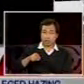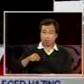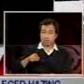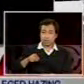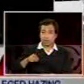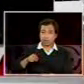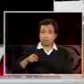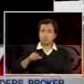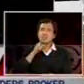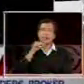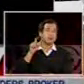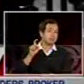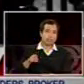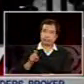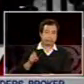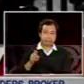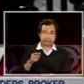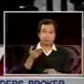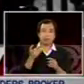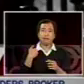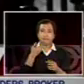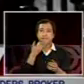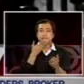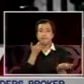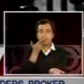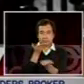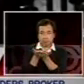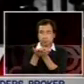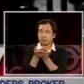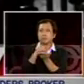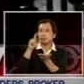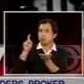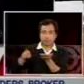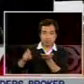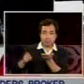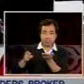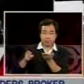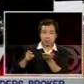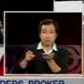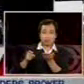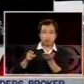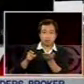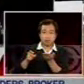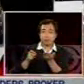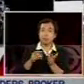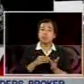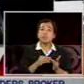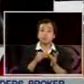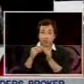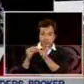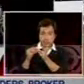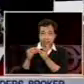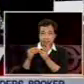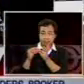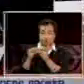ka o may batayan ka. And especially if we consider the fact na because of that principle or the rule